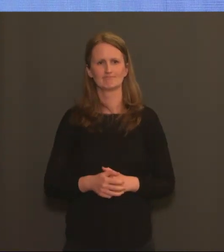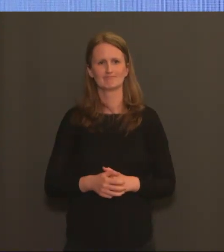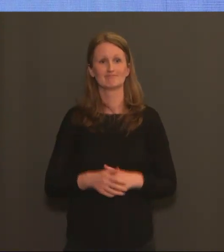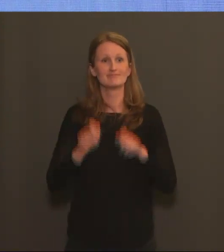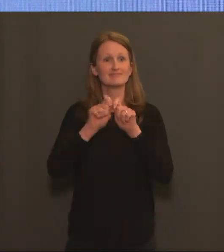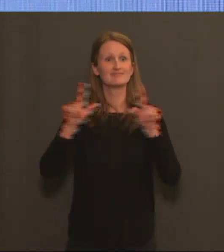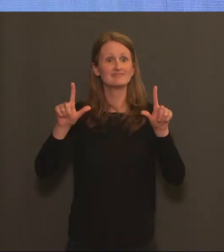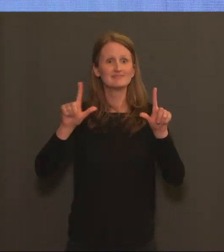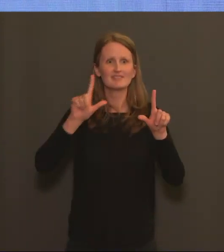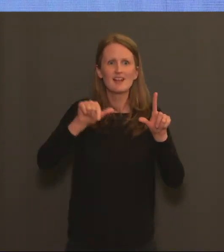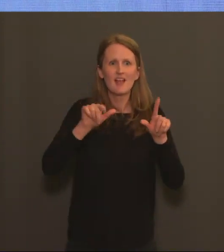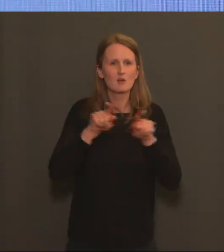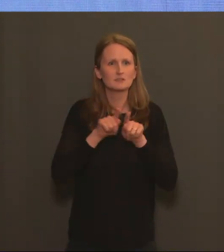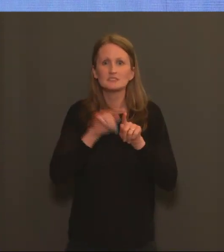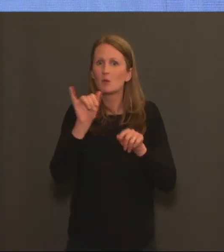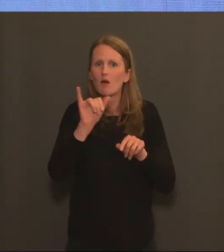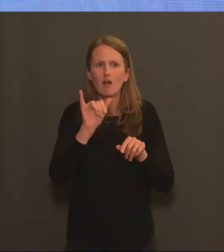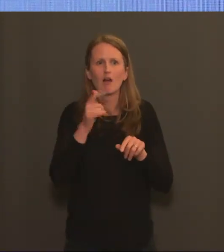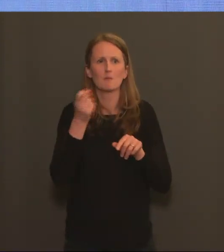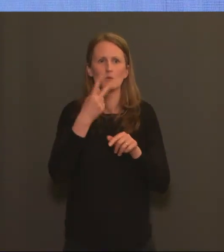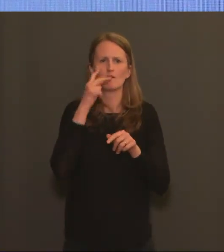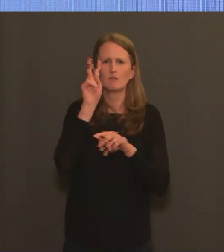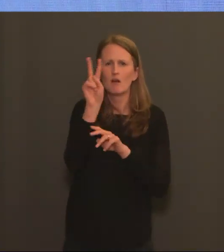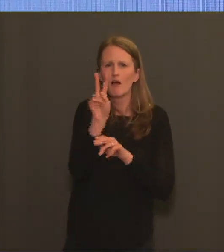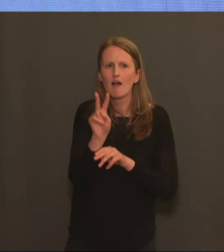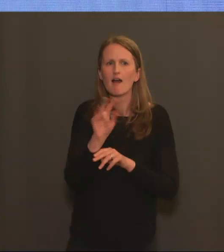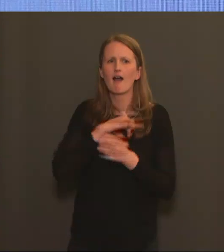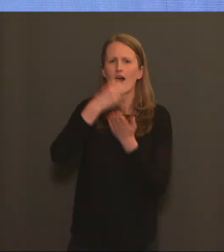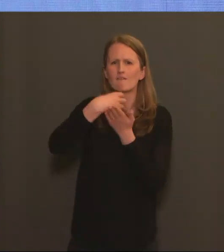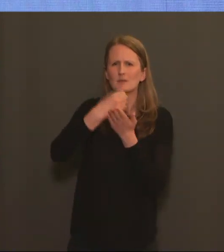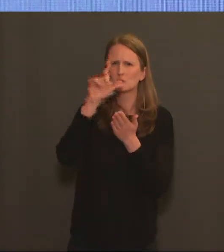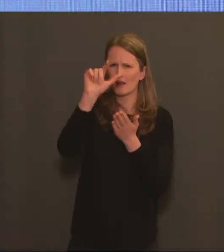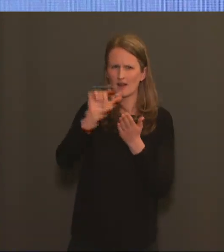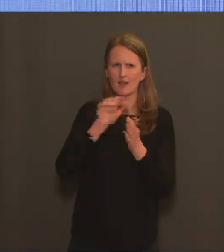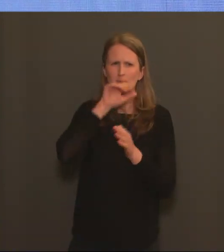foule d'informations pratiques qui vont vous guider dans votre démarche.